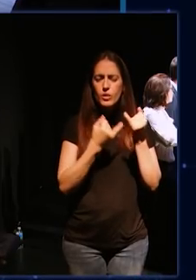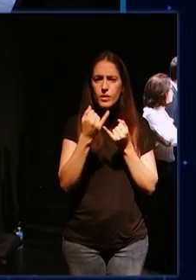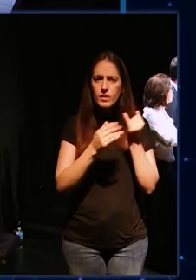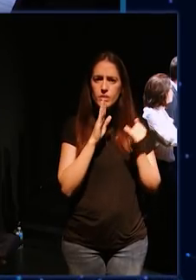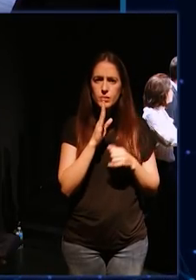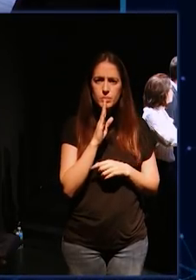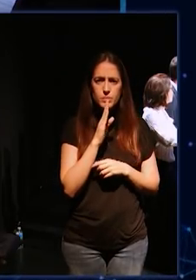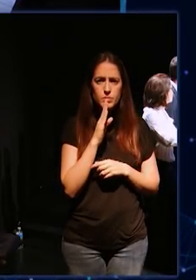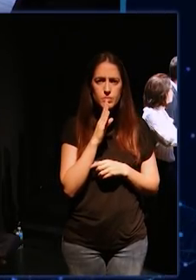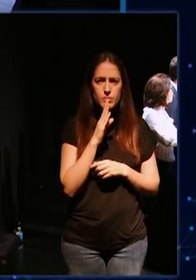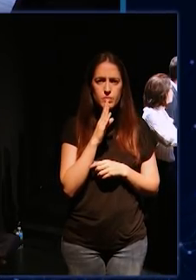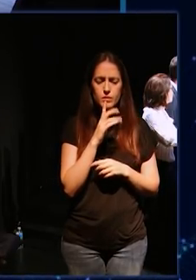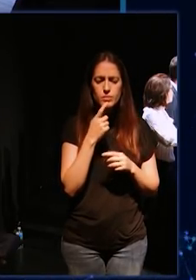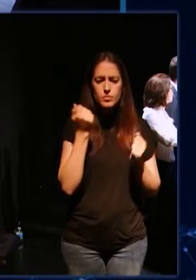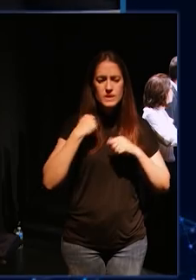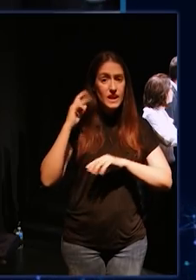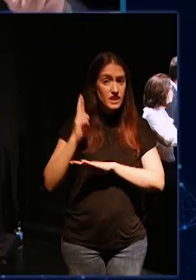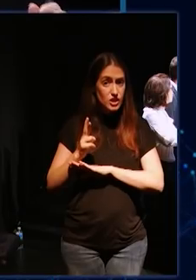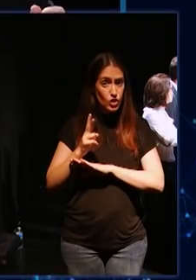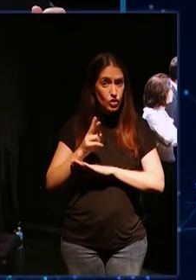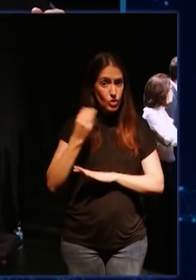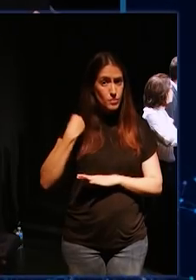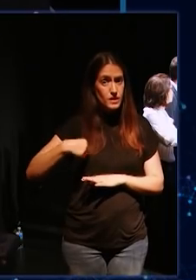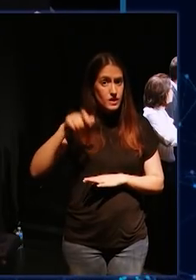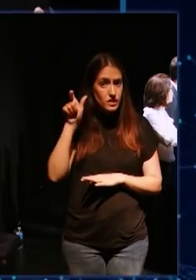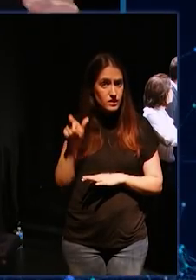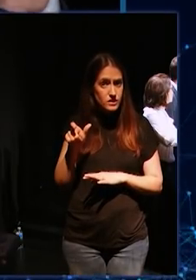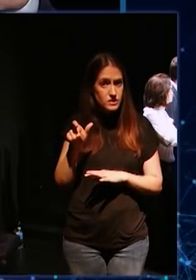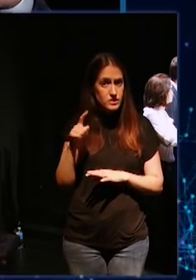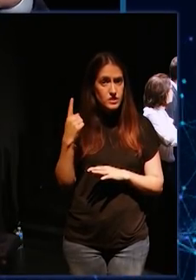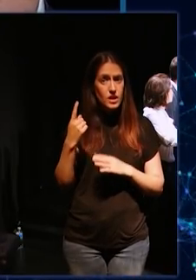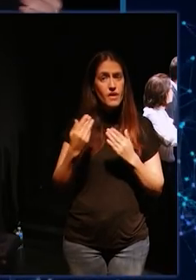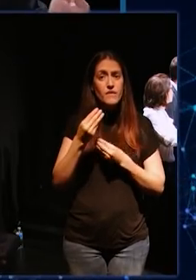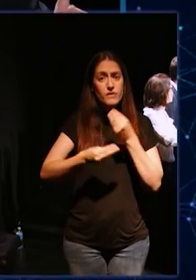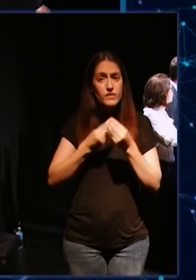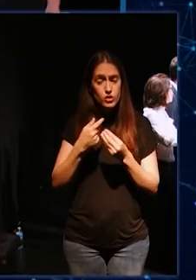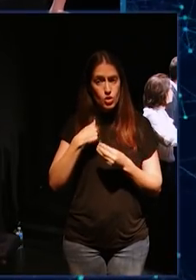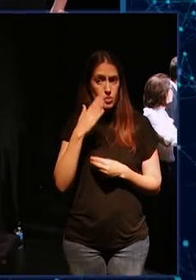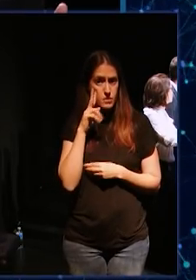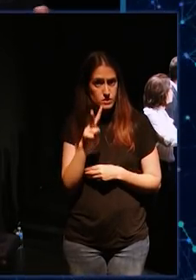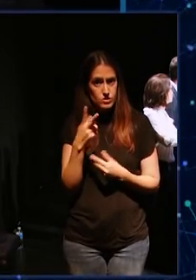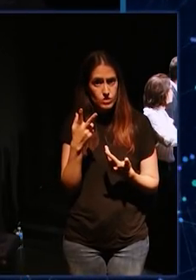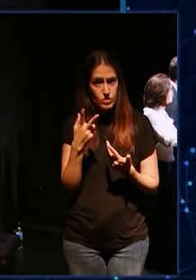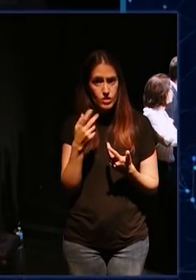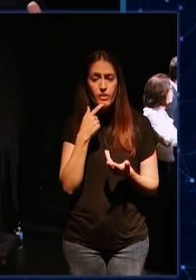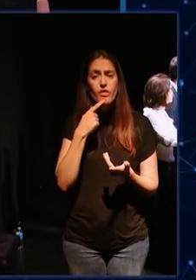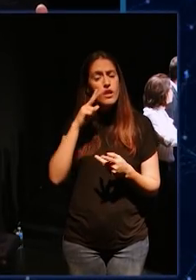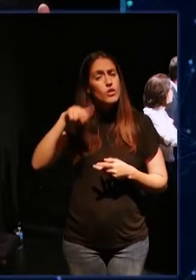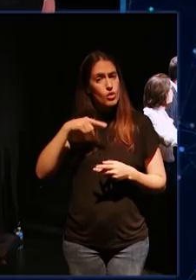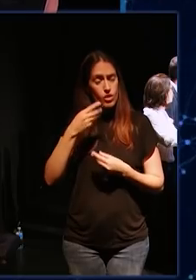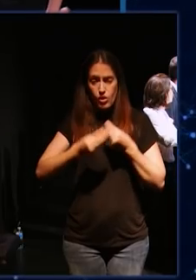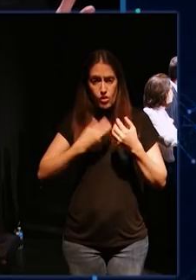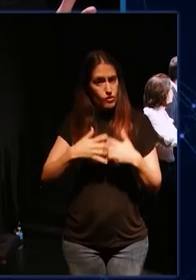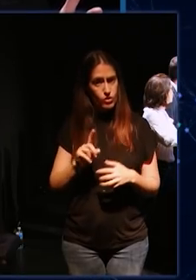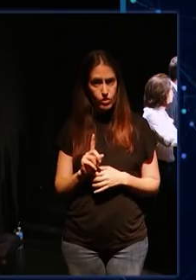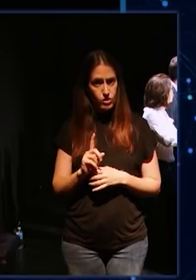Perquè el mateix regidor d'habitatge amb una jornada que vaig estar jo present va reconèixer que això no havia funcionat, senyor alcalde.